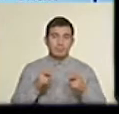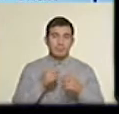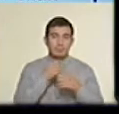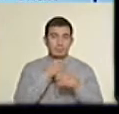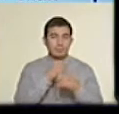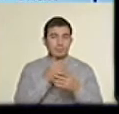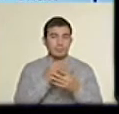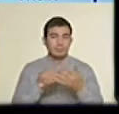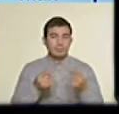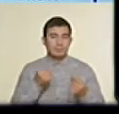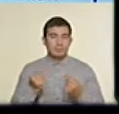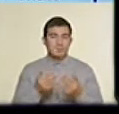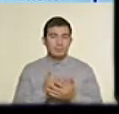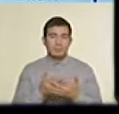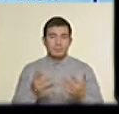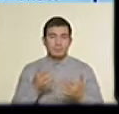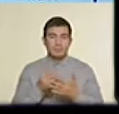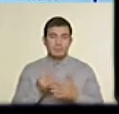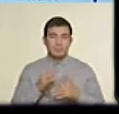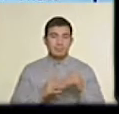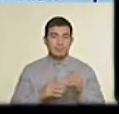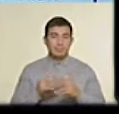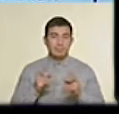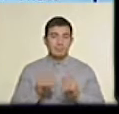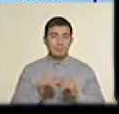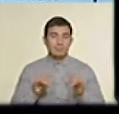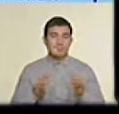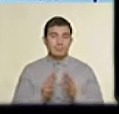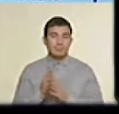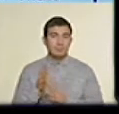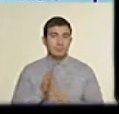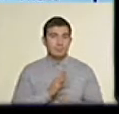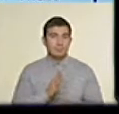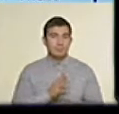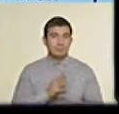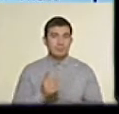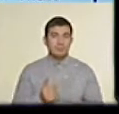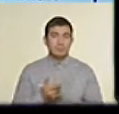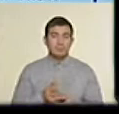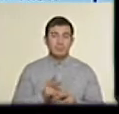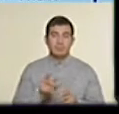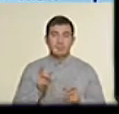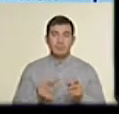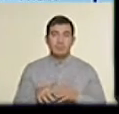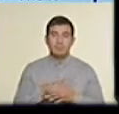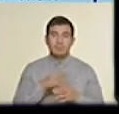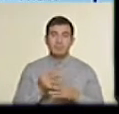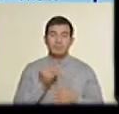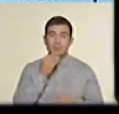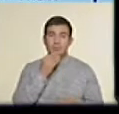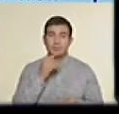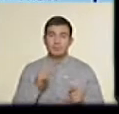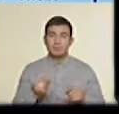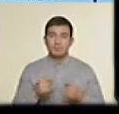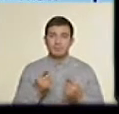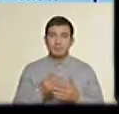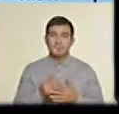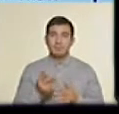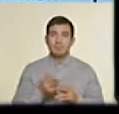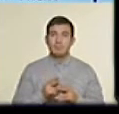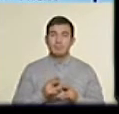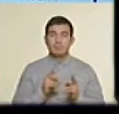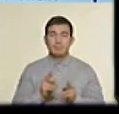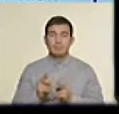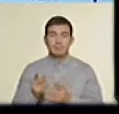ham sezilarli darajada o'sishni kuzatishimiz mumkin. Aholining ovqatlanishini yaxshilash, uni un va